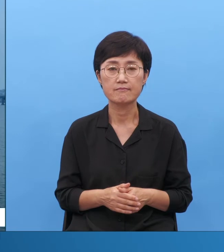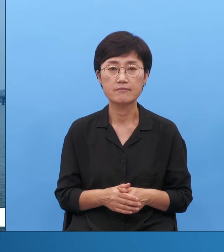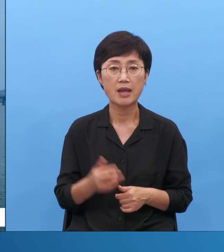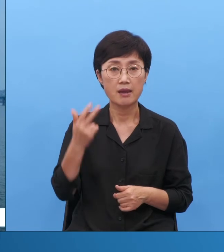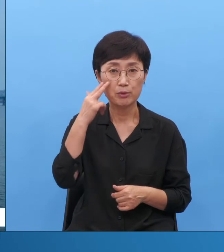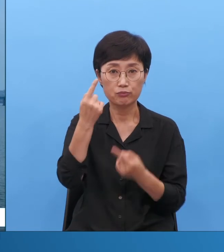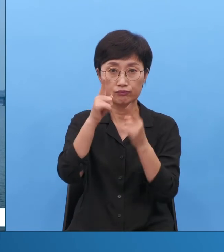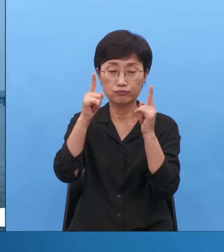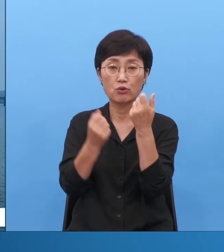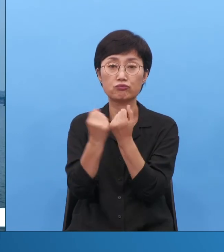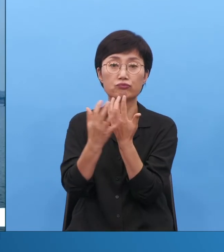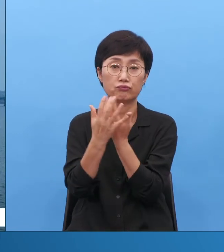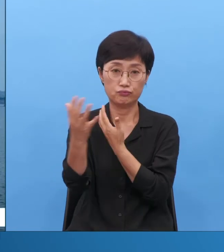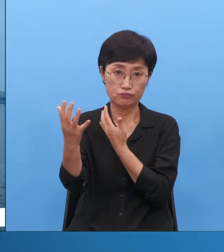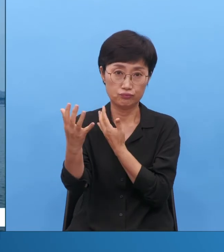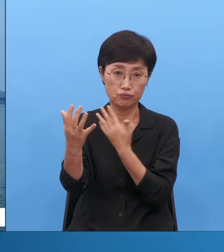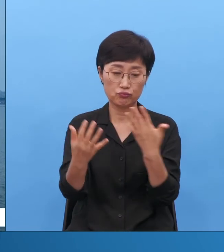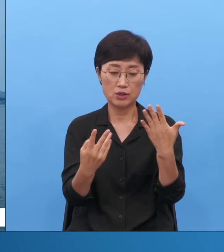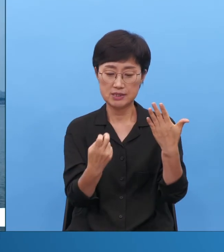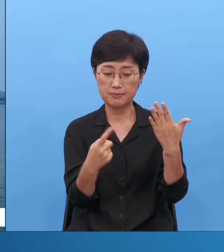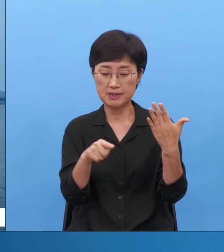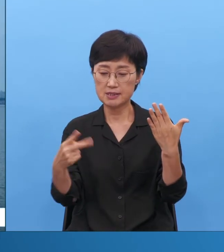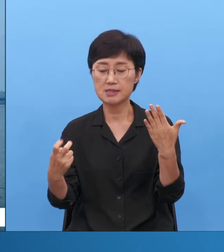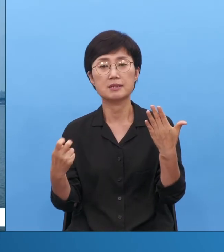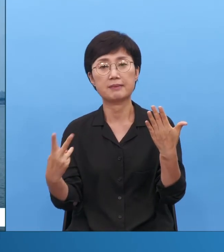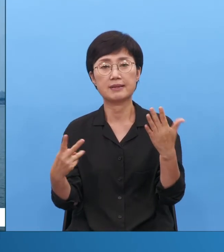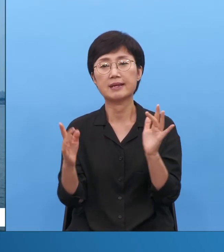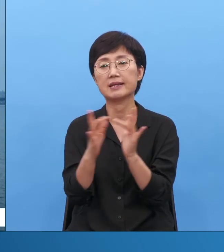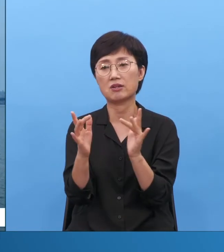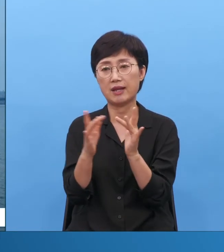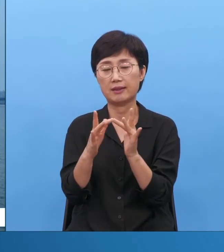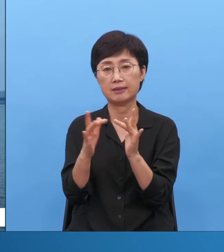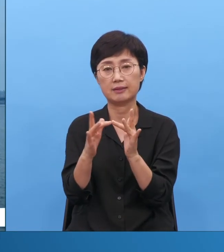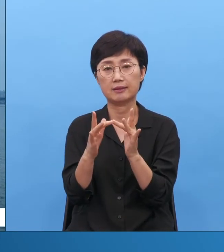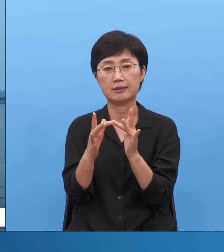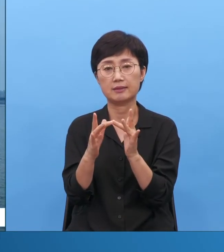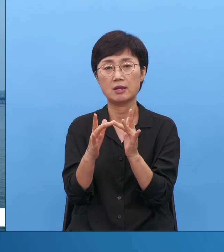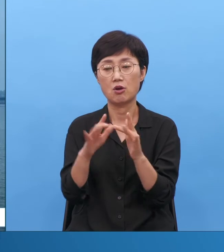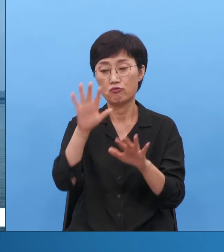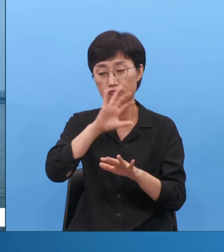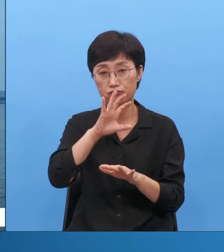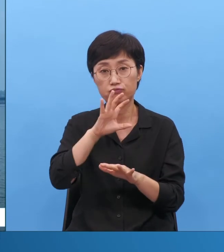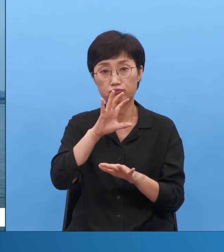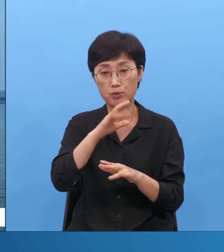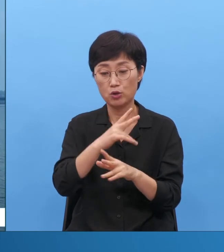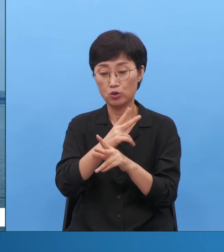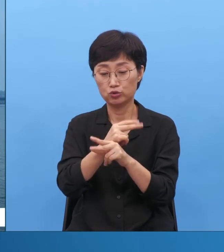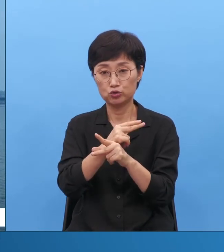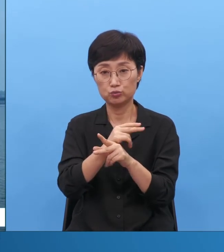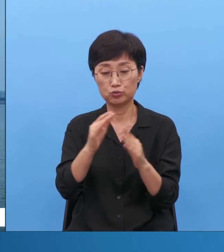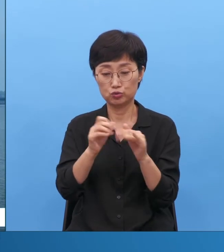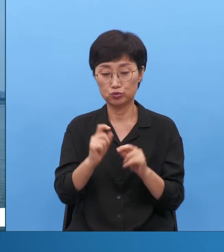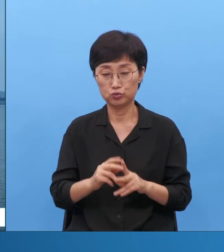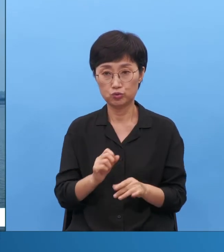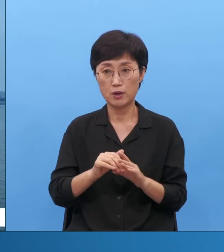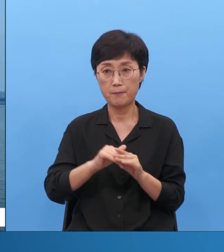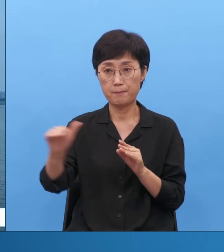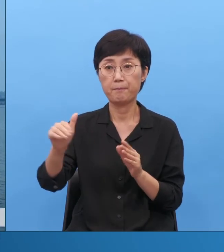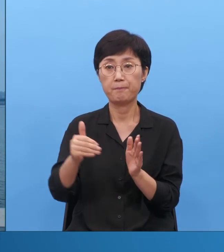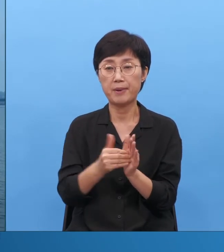미주 대학 수련회가 21일부터 이틀간 온라인으로 열리며 줌 링크가 참석자 이메일로